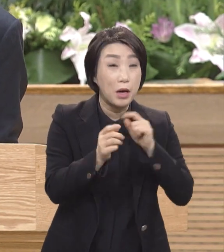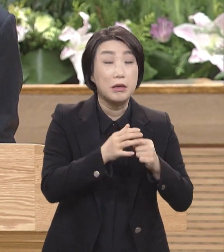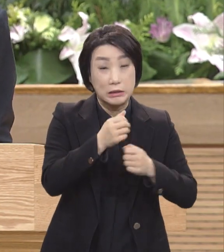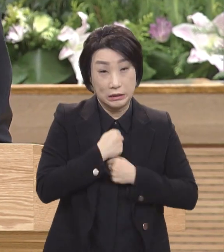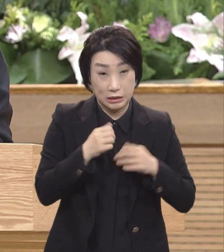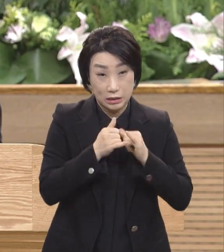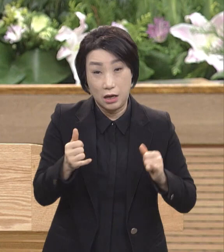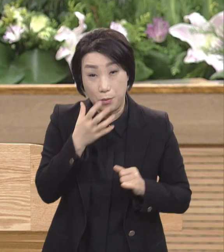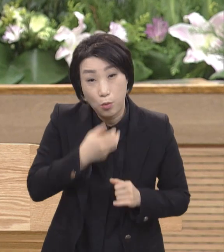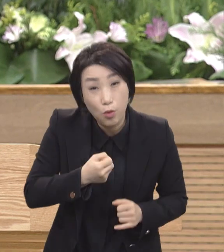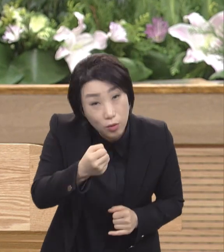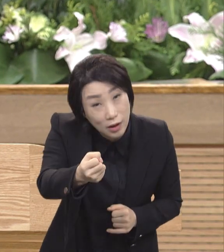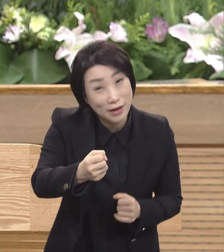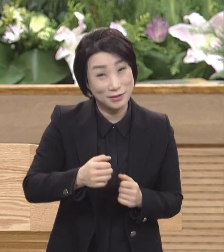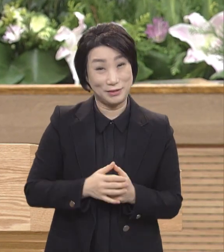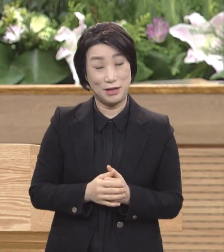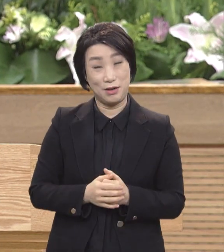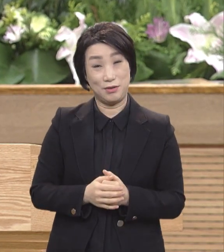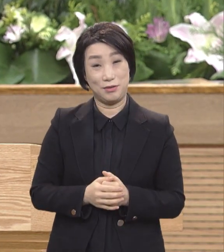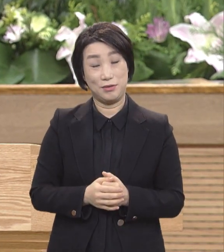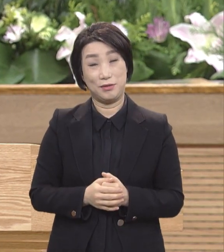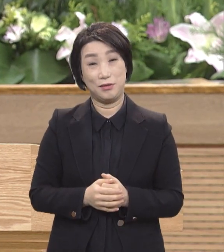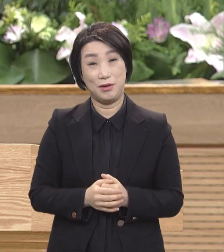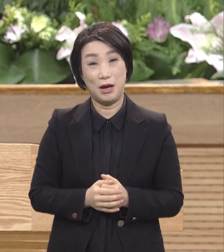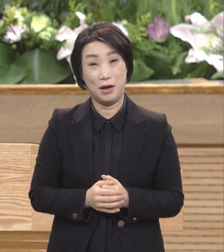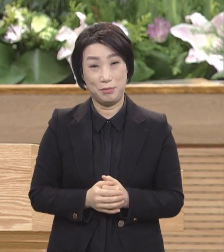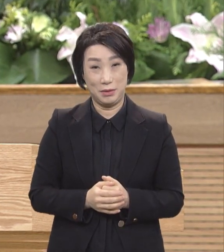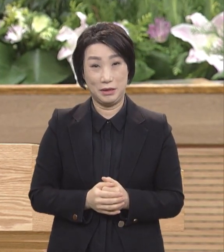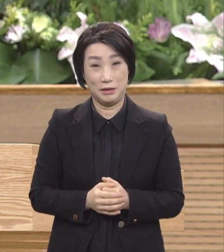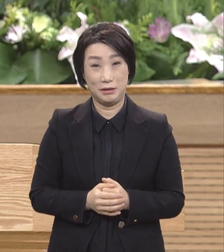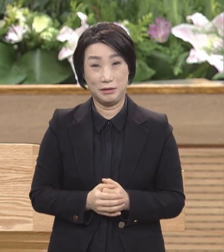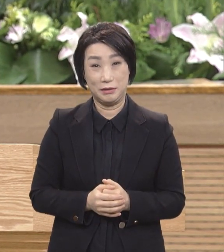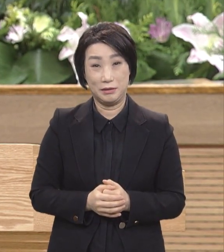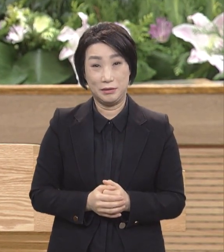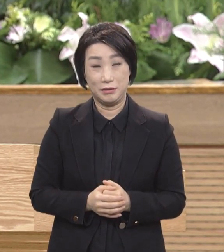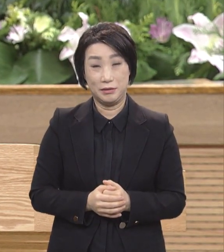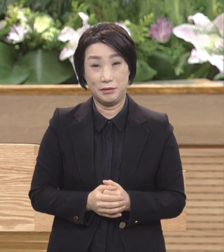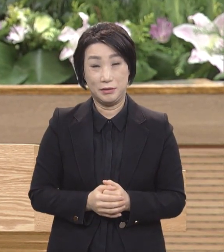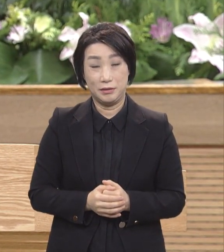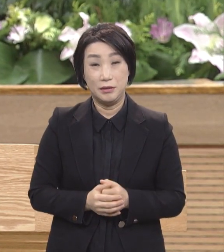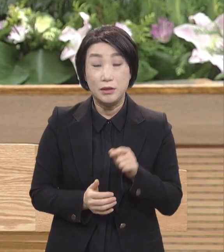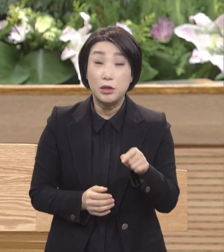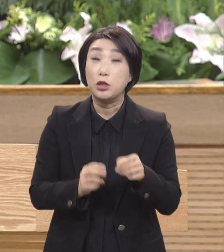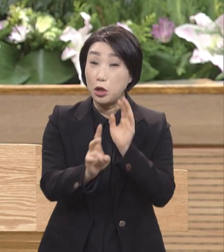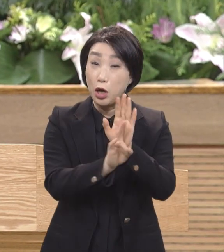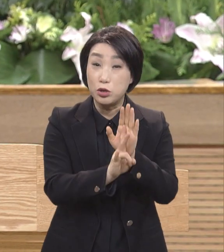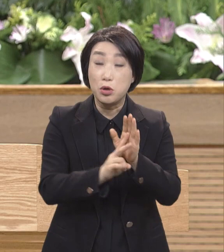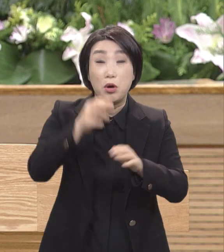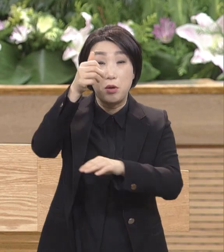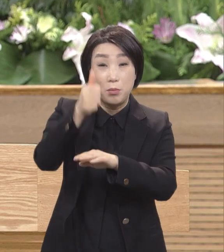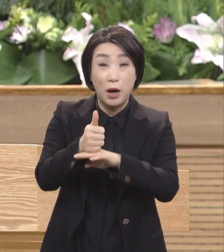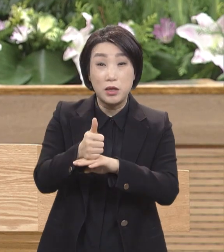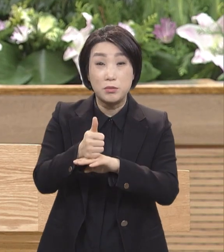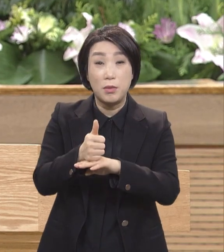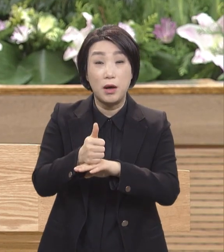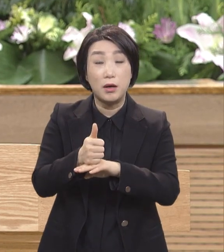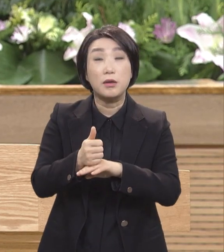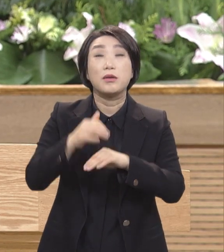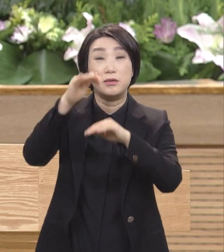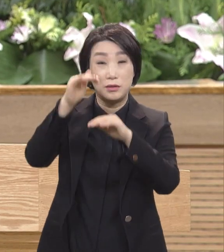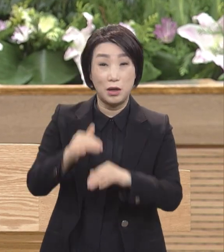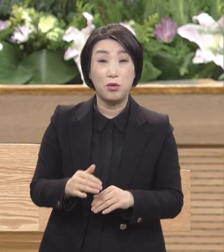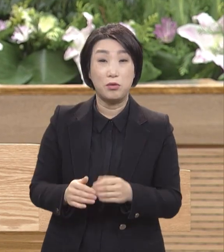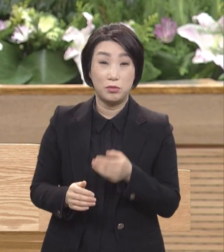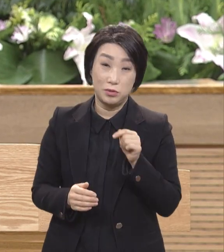지키는 자가 복이 있으리라 하더라. 이게 요한계시록 마지막 장 얘기예요. 이게